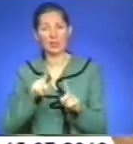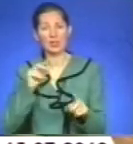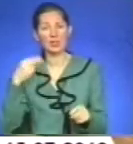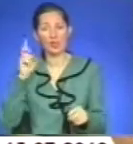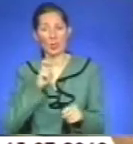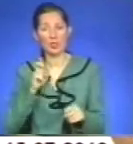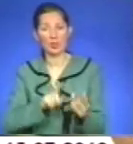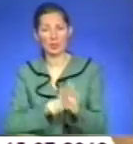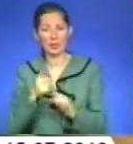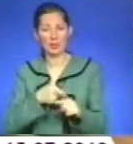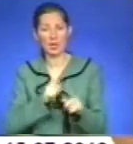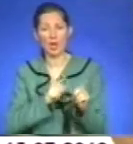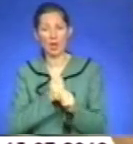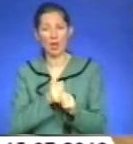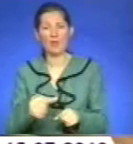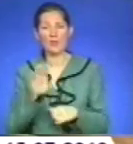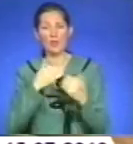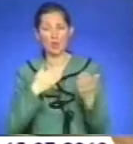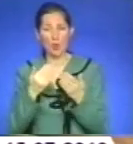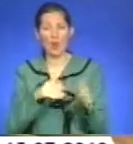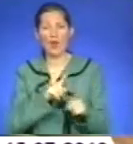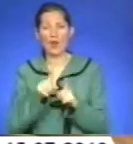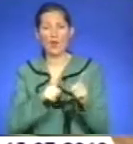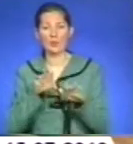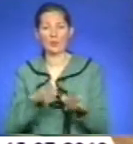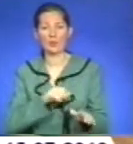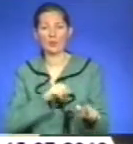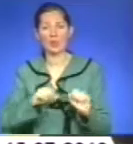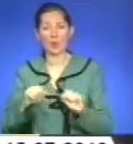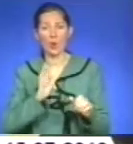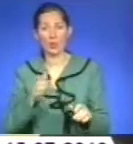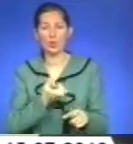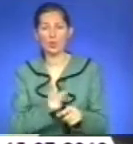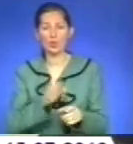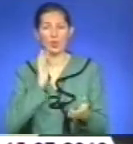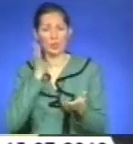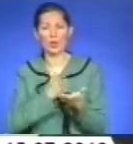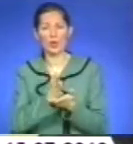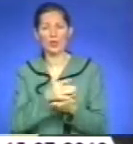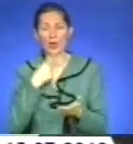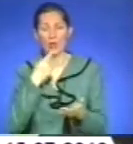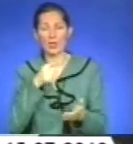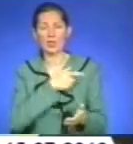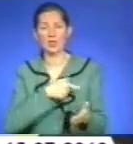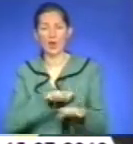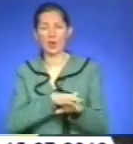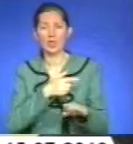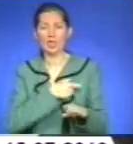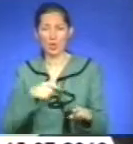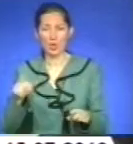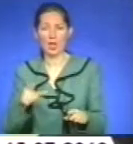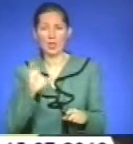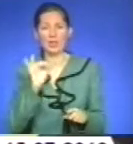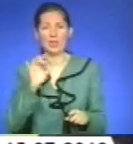робота. Всі розмови про реформування місцевого самоврядування були дуже заполітизовані, стверджує народний депутат України Олег Сиротюк. На його